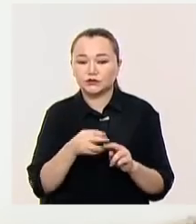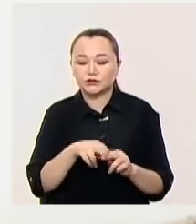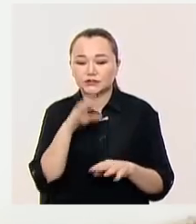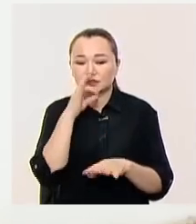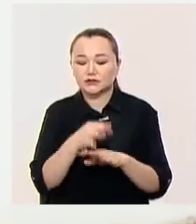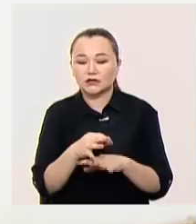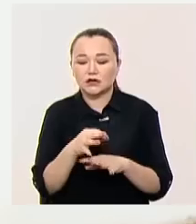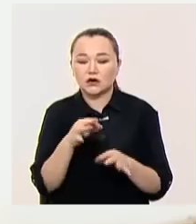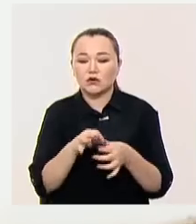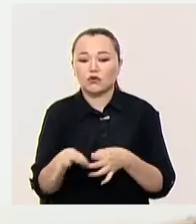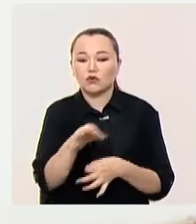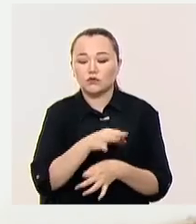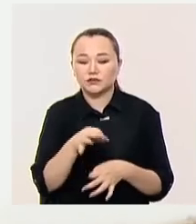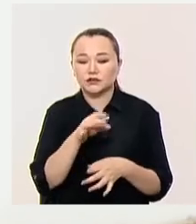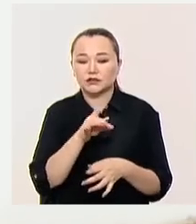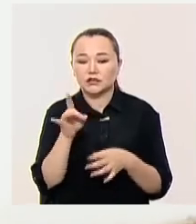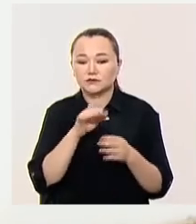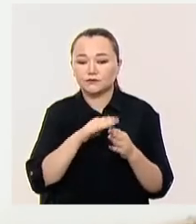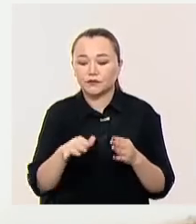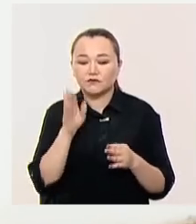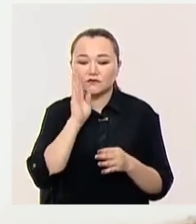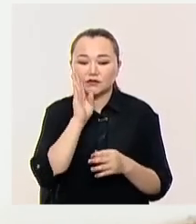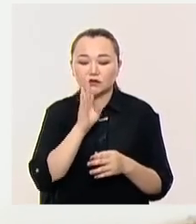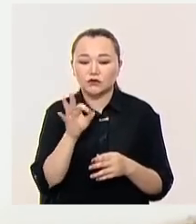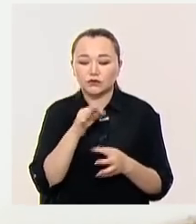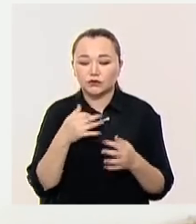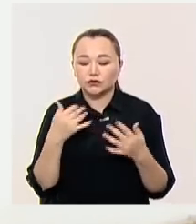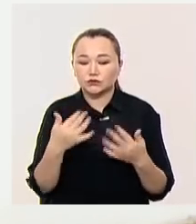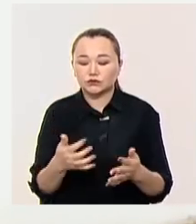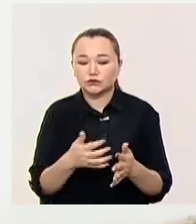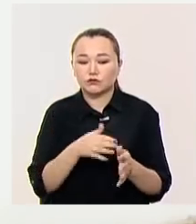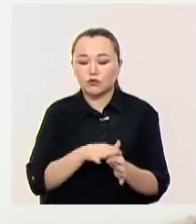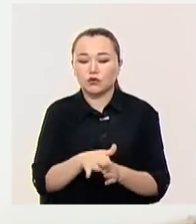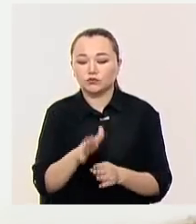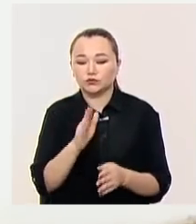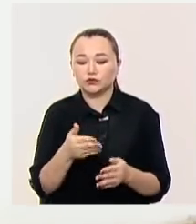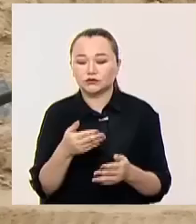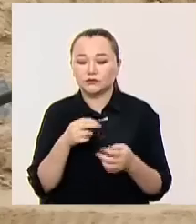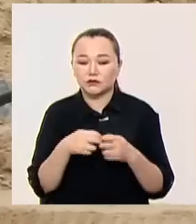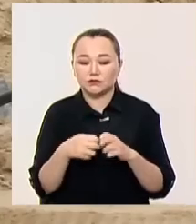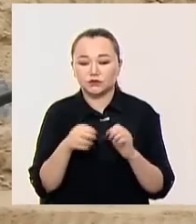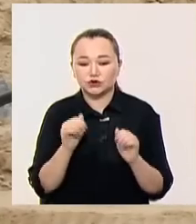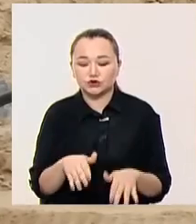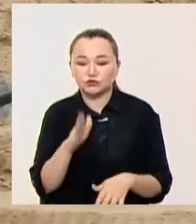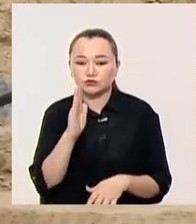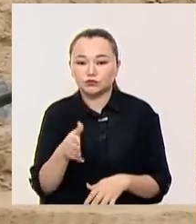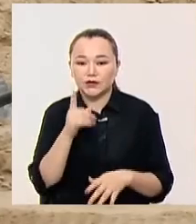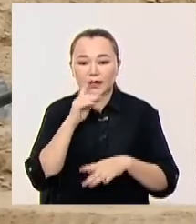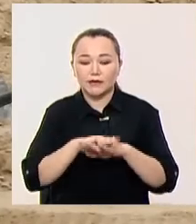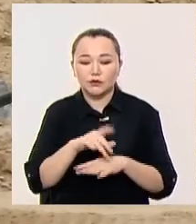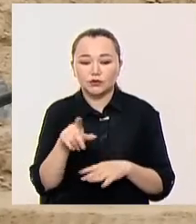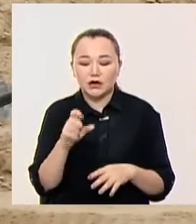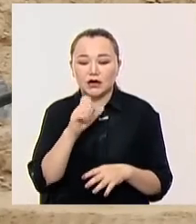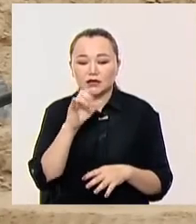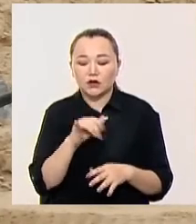мына облыстық деңгейдегі ауызсуға деген қажеттілік толықтай өтеп, мәселені шешетін боламыз. Бұдан бөлек әкімдіктегілер